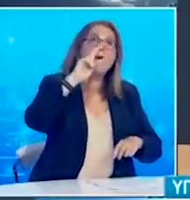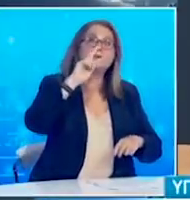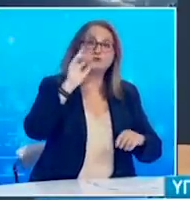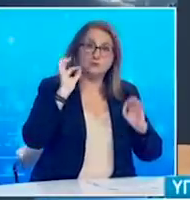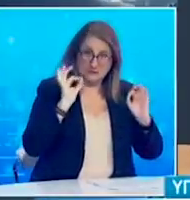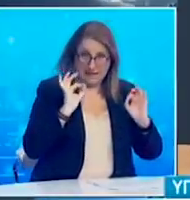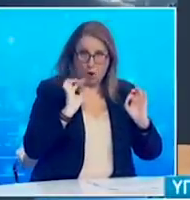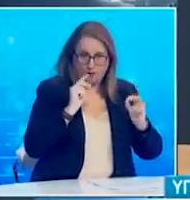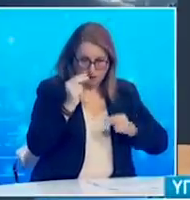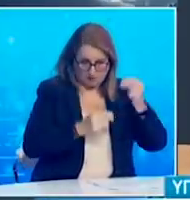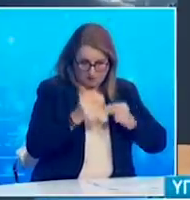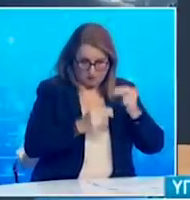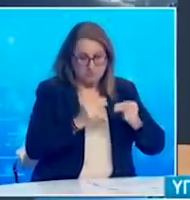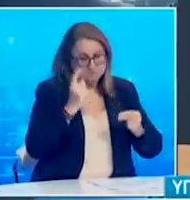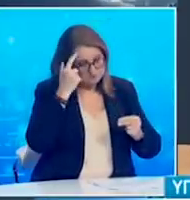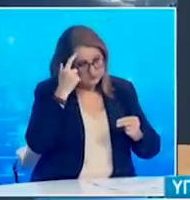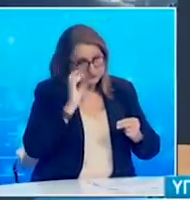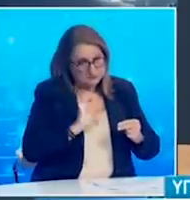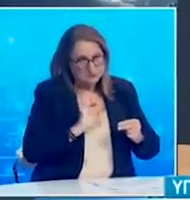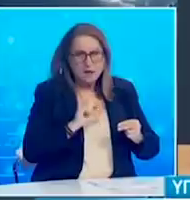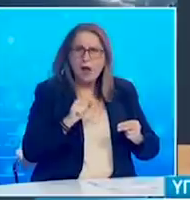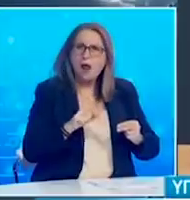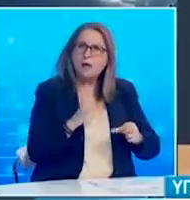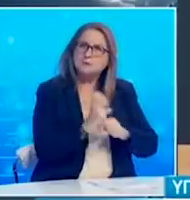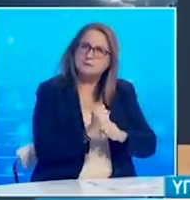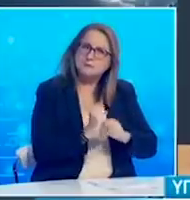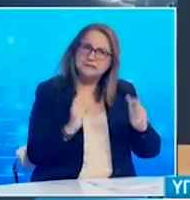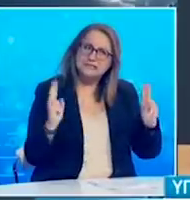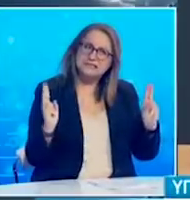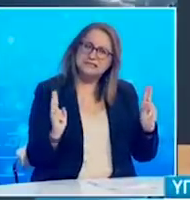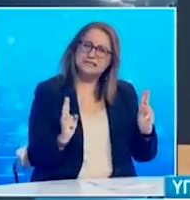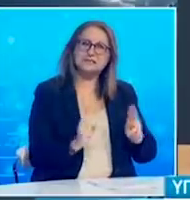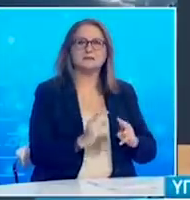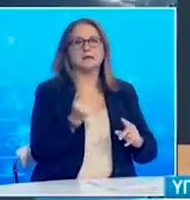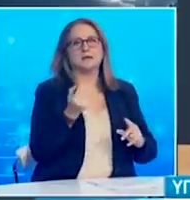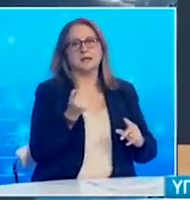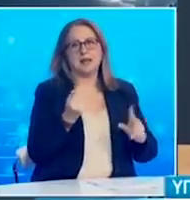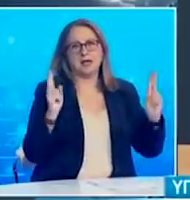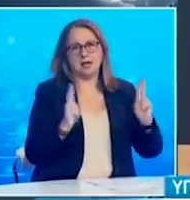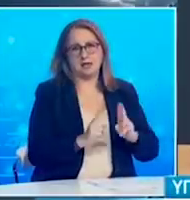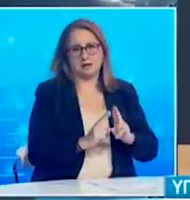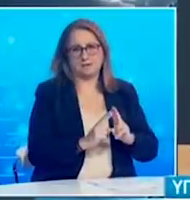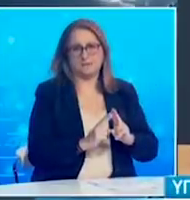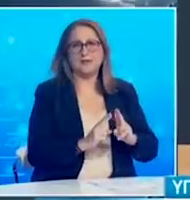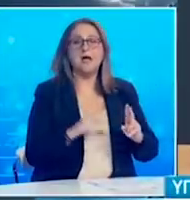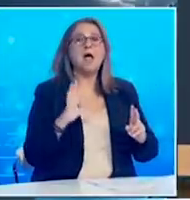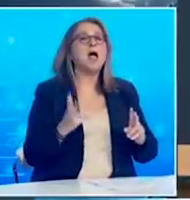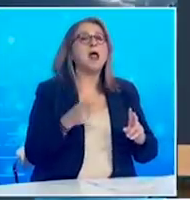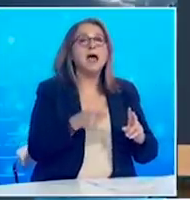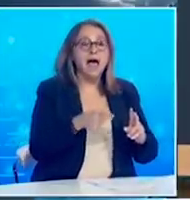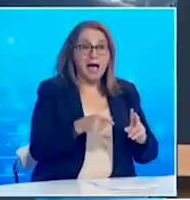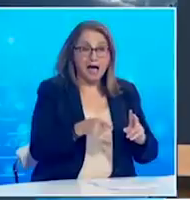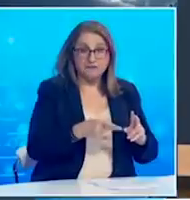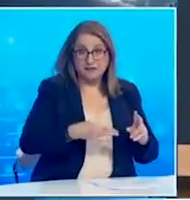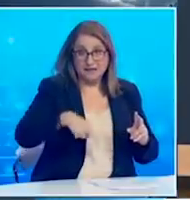που βλέπαμε στις 9 Αυγούστου, φαίνεται ότι έχει περιοριστεί. Η επιβράδυνση αυτή της δραματικής αύξησης ήρθε